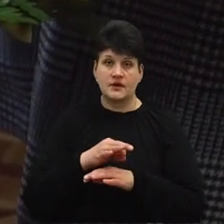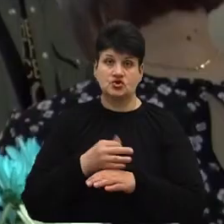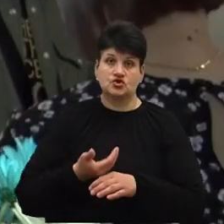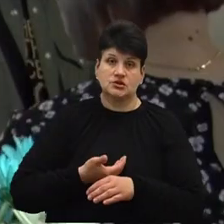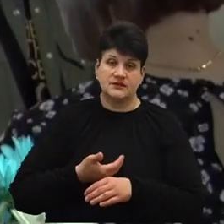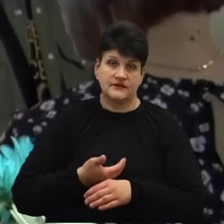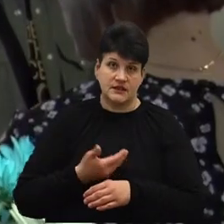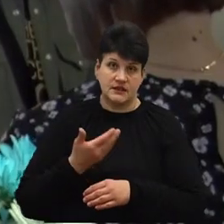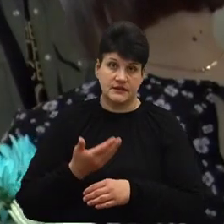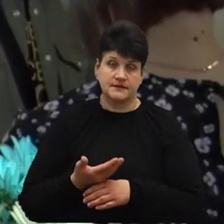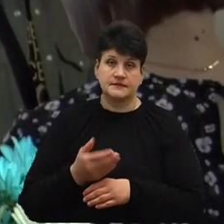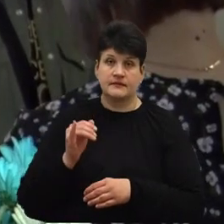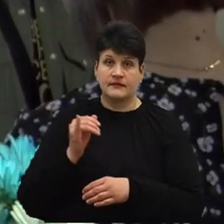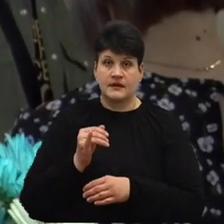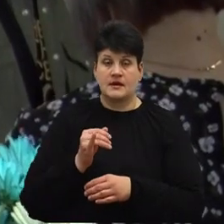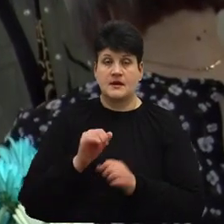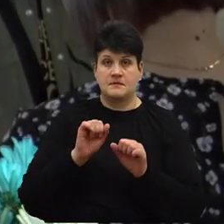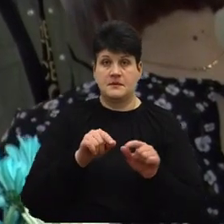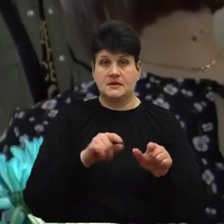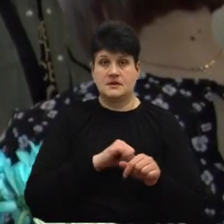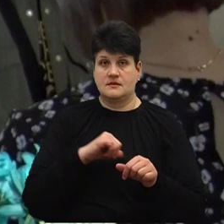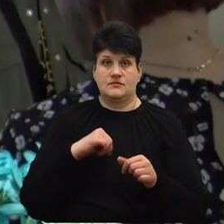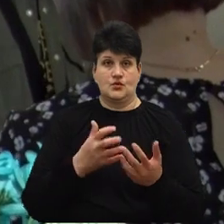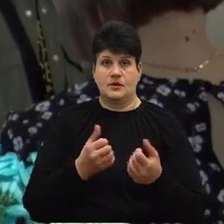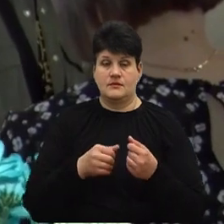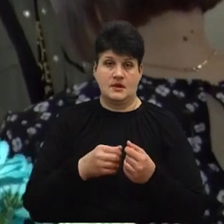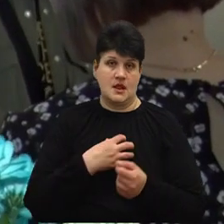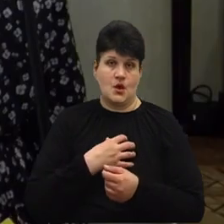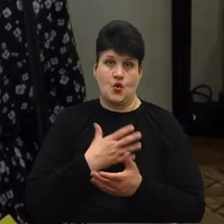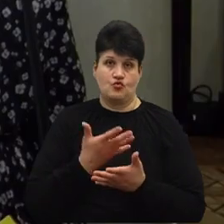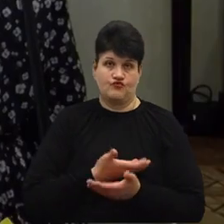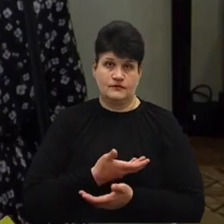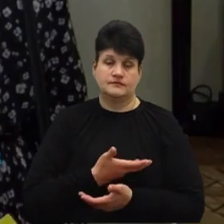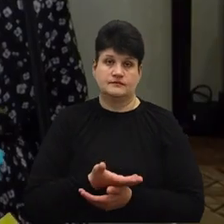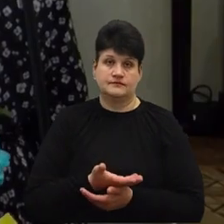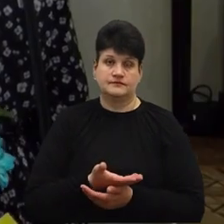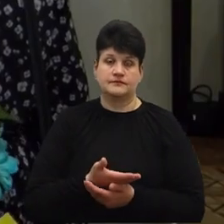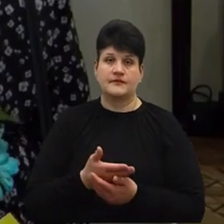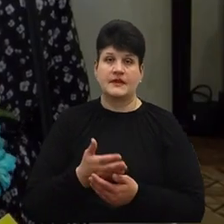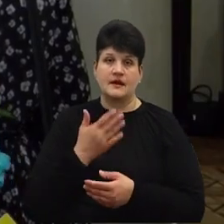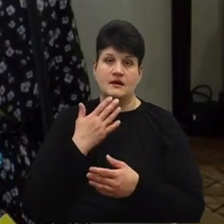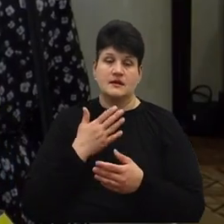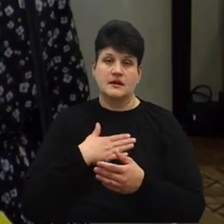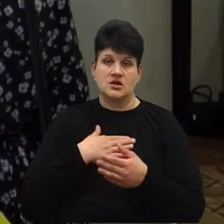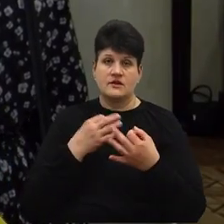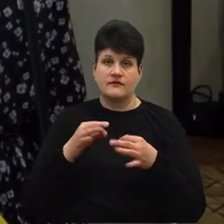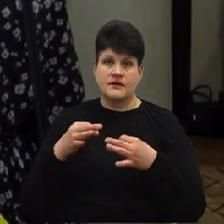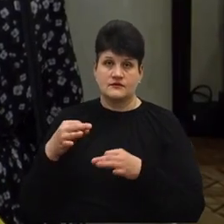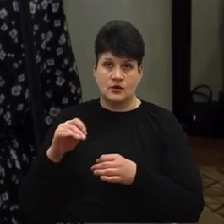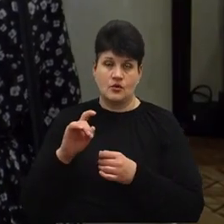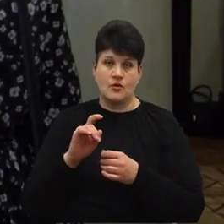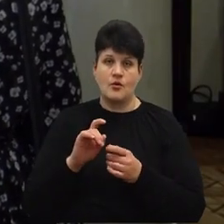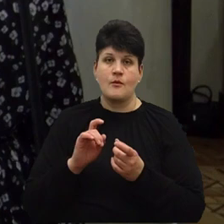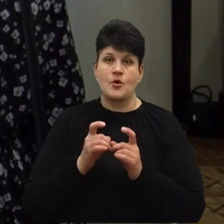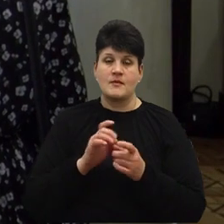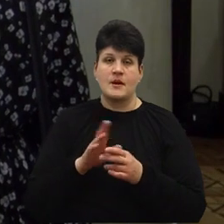і мав би отримати цю нагороду за життя. Наша визвольна боротьба, вона повинна закінчитися нашою перемогою.